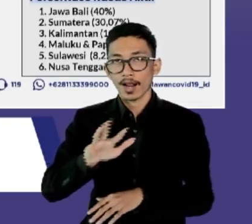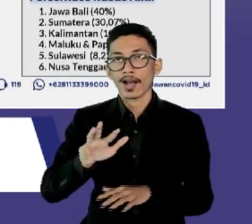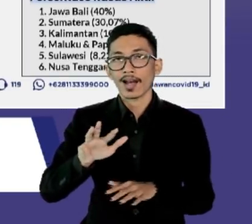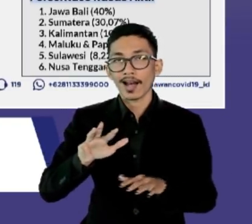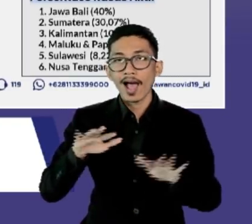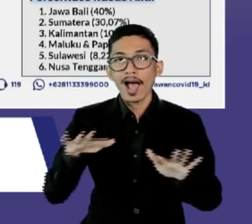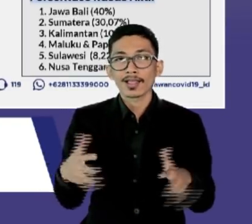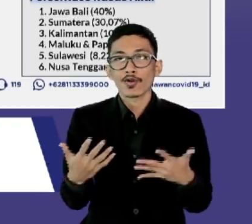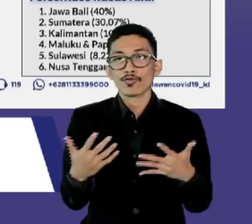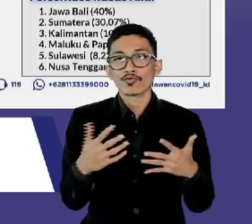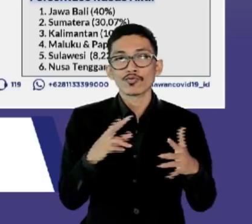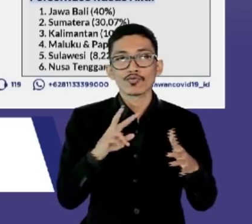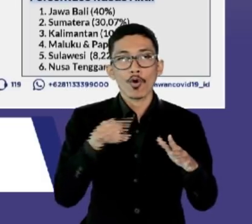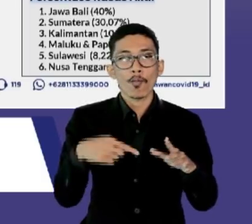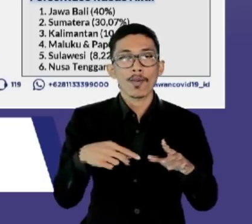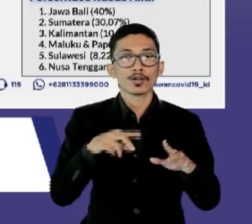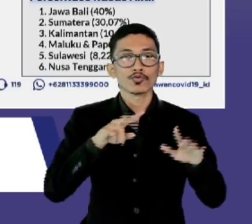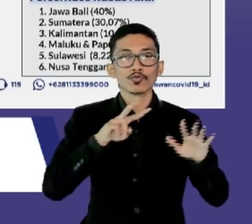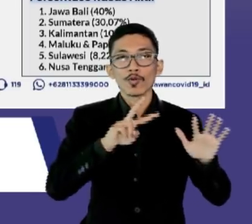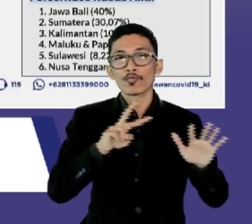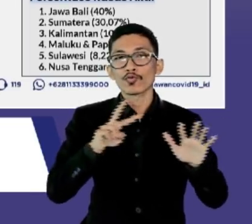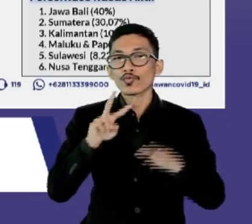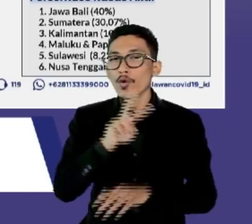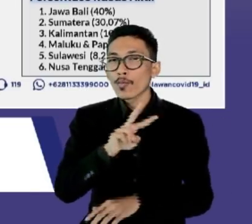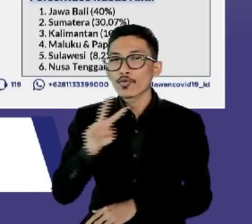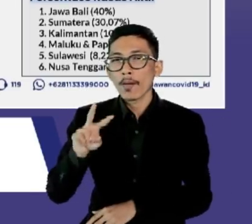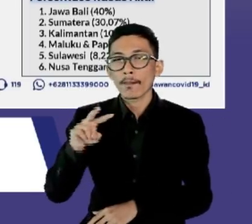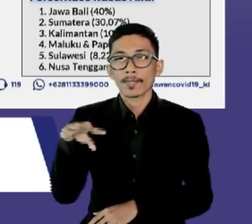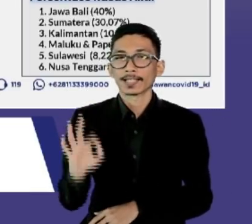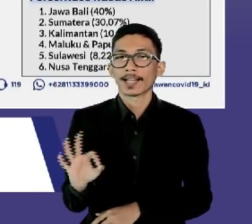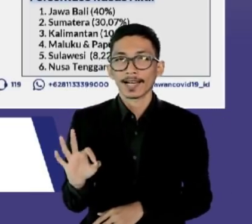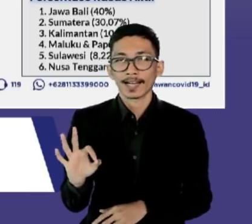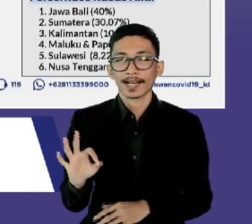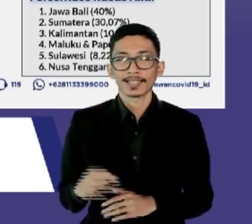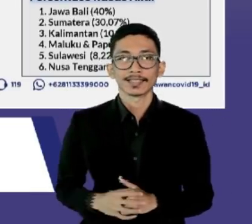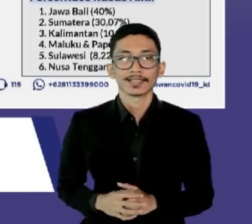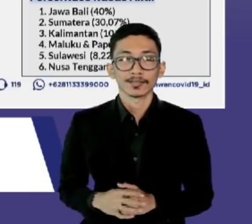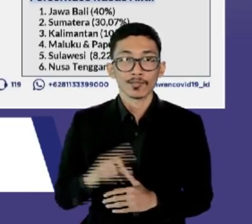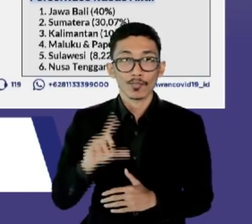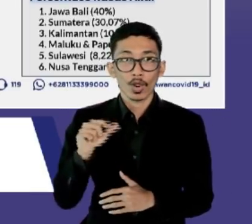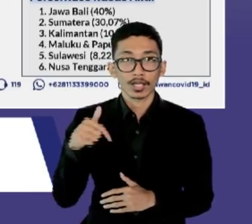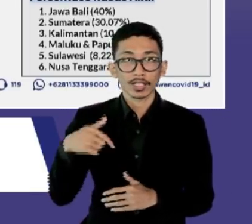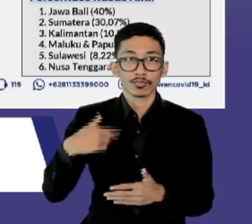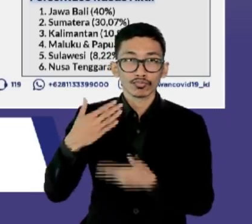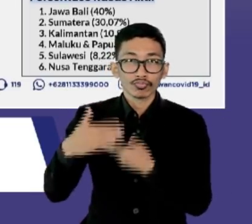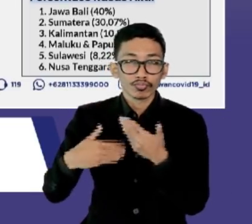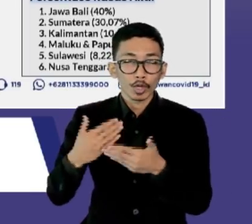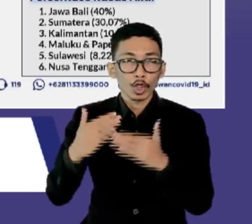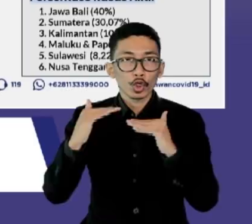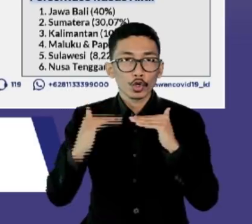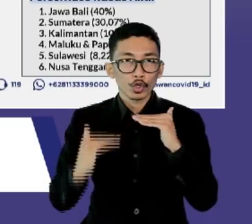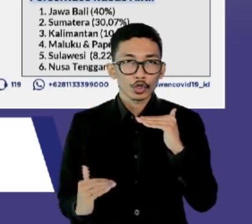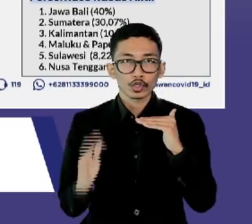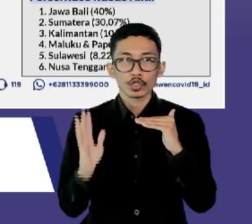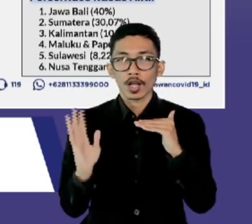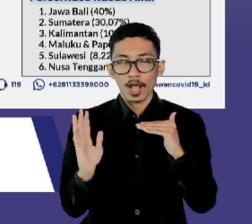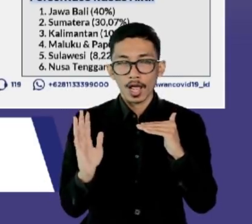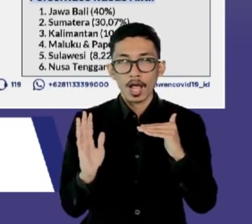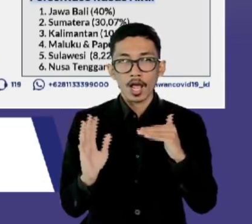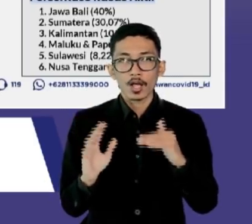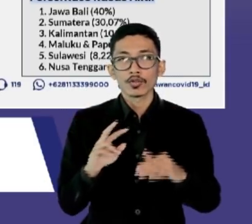8,22%. Jika dibandingkan dengan bulan lalu, maka di bulan ini kasus positifnya telah turun sebesar